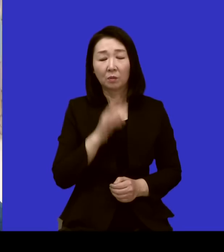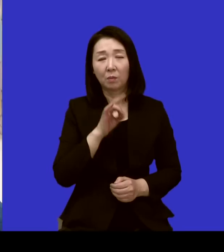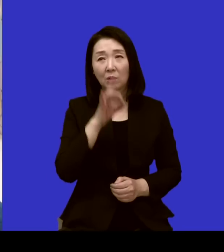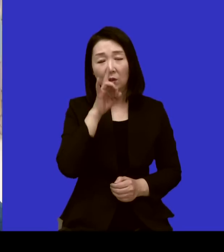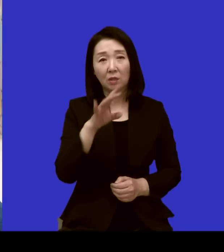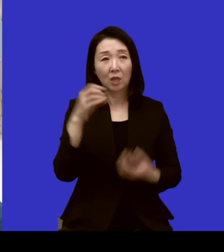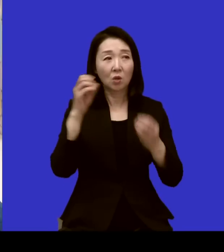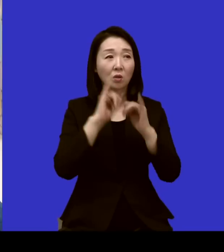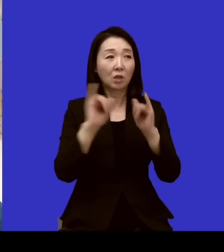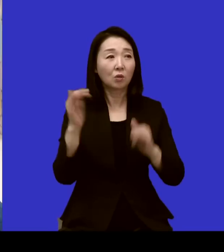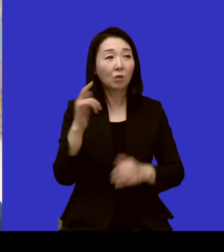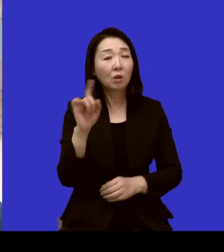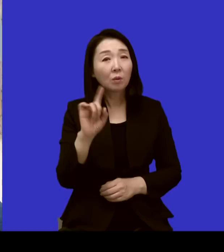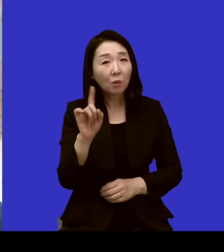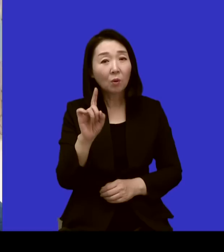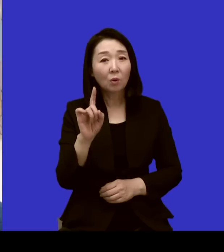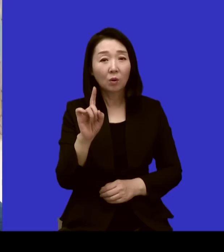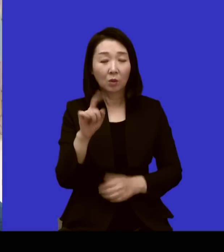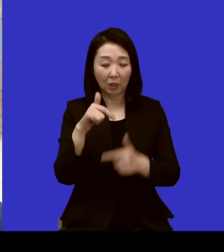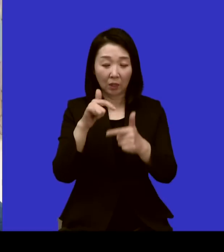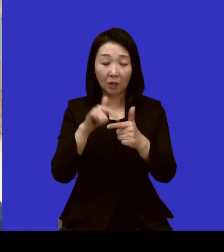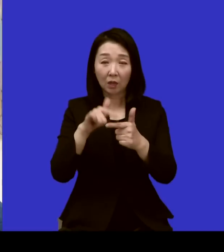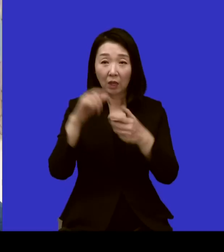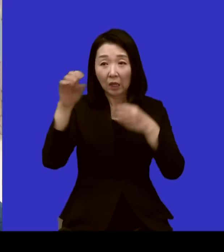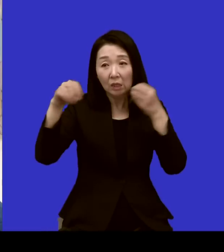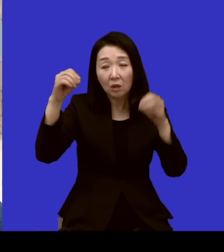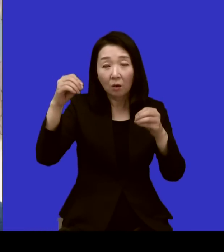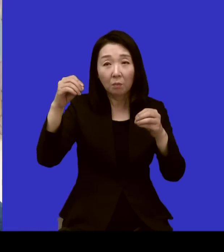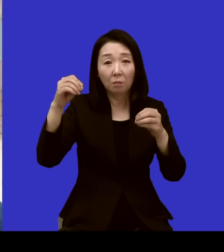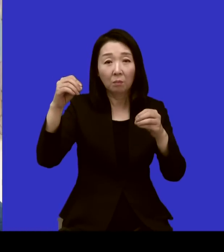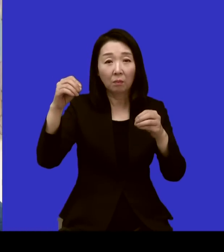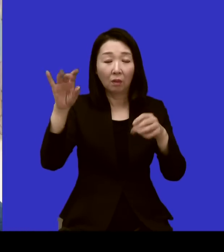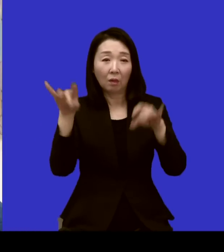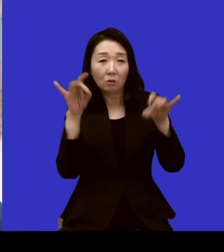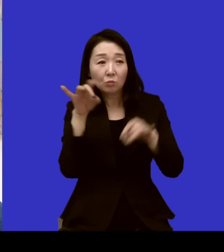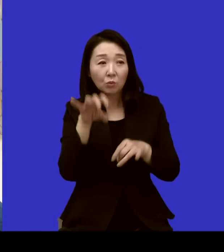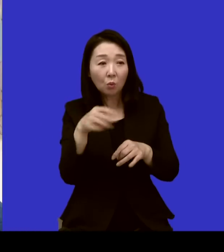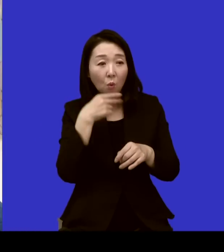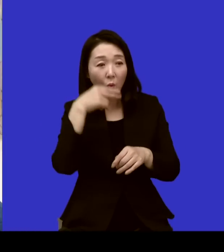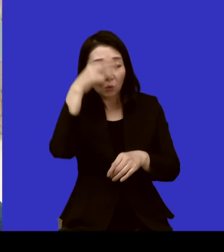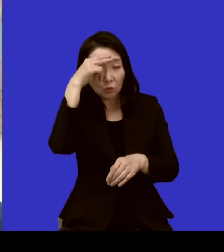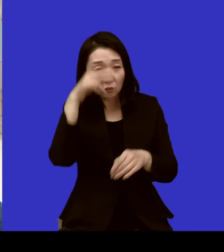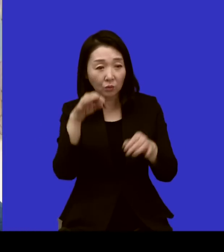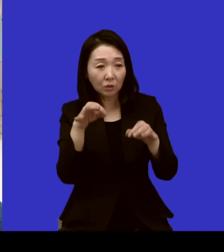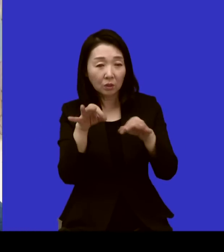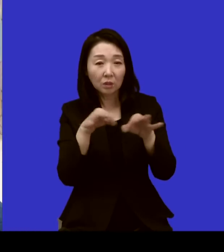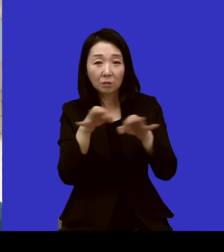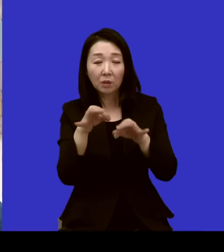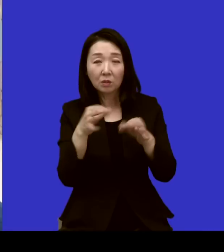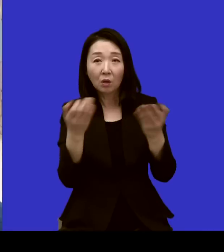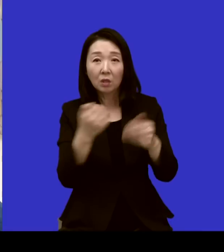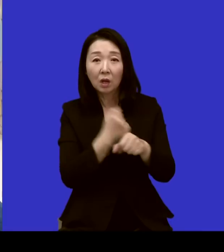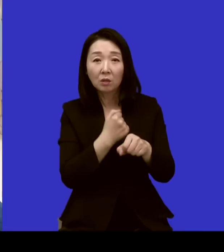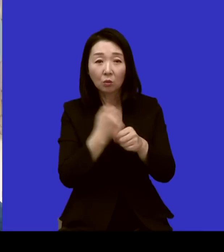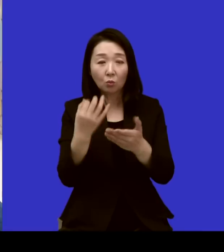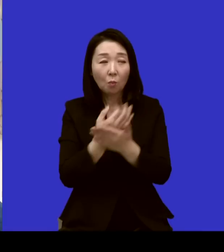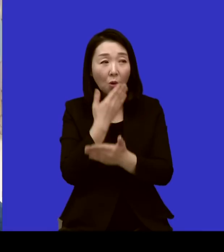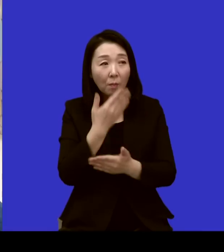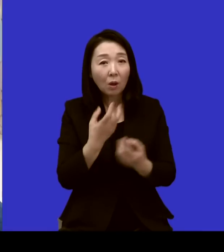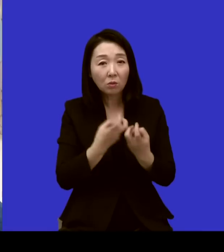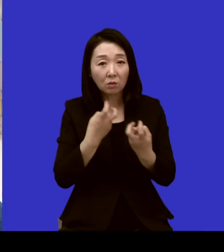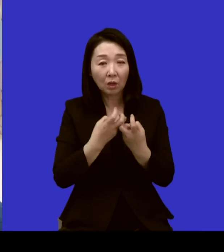연예인이 된다는 건 무엇이고 예. 강남에서 클럽에서 있는데 어떻게 돈을 버냐. 네. 그래가지고 너무 궁금했고 연락을 하고